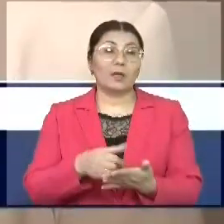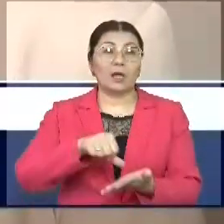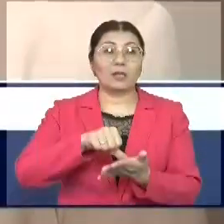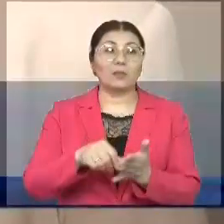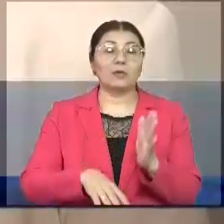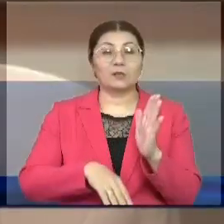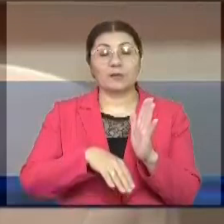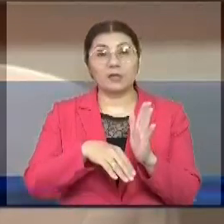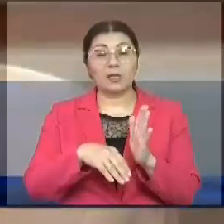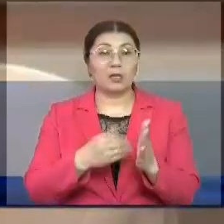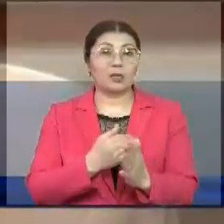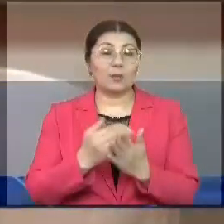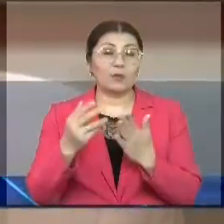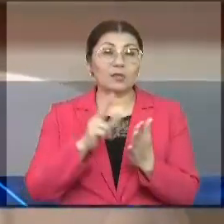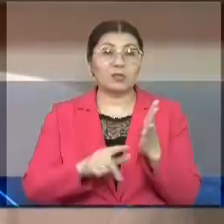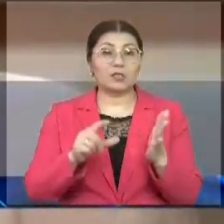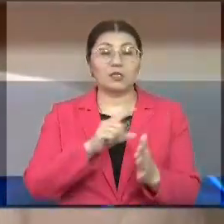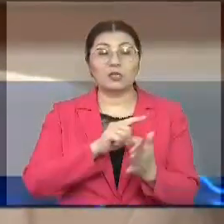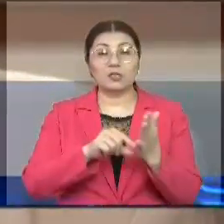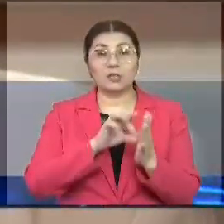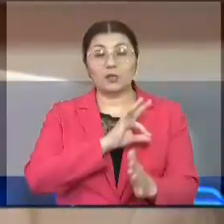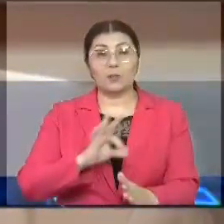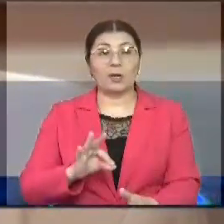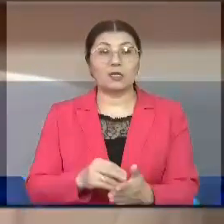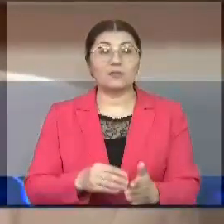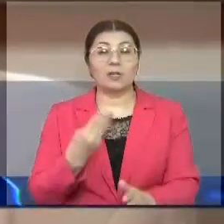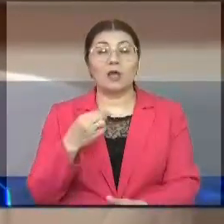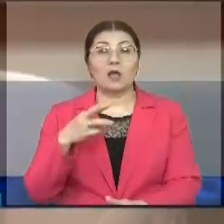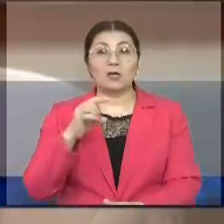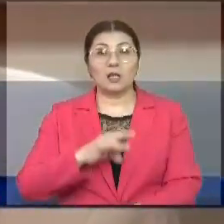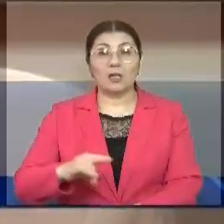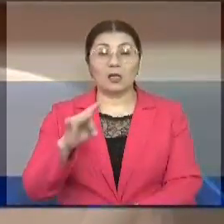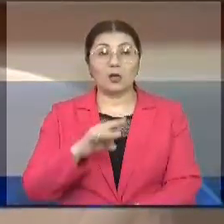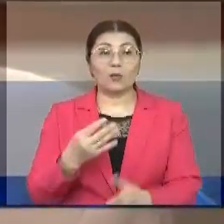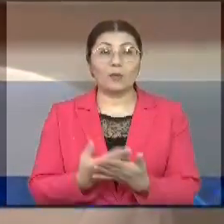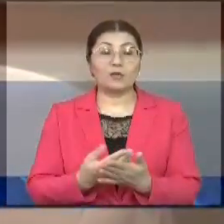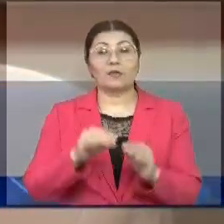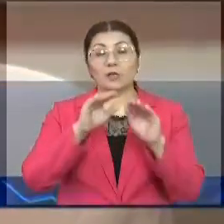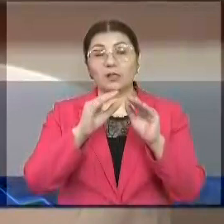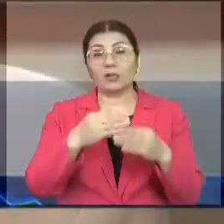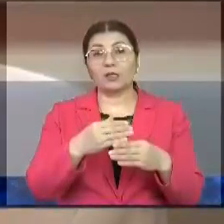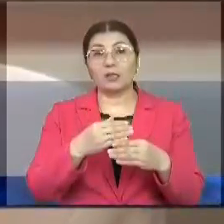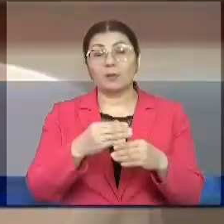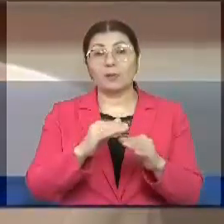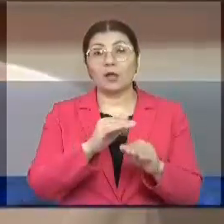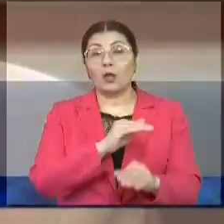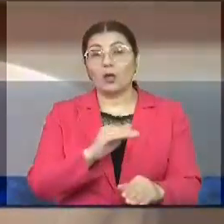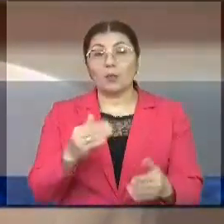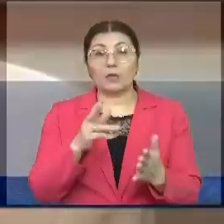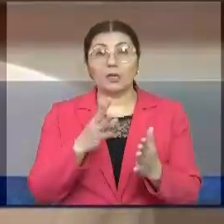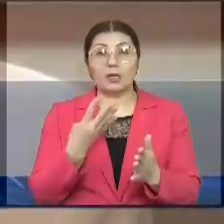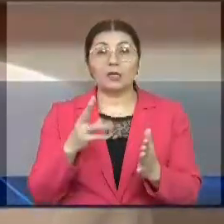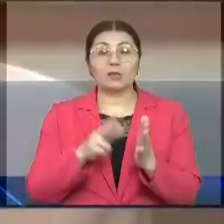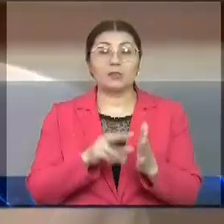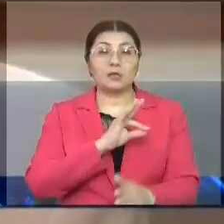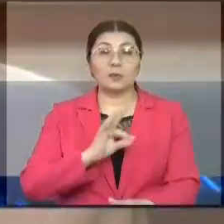жоғарғы қатысым 87%, ол Шалқар ауданы 9 ауылдық округінде. Ең төменгі қатысым 48%, ол Хромтау